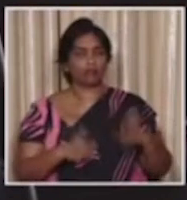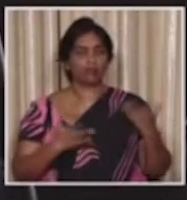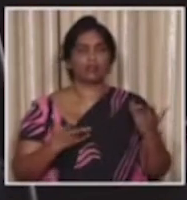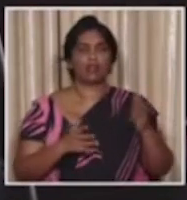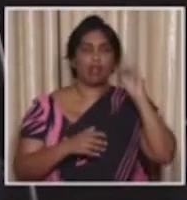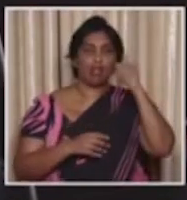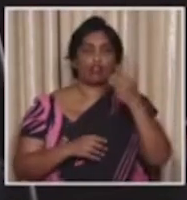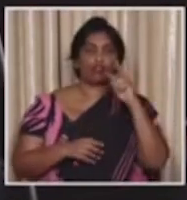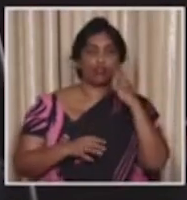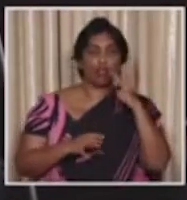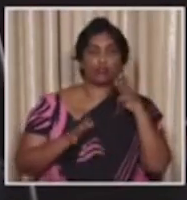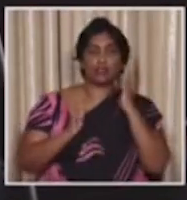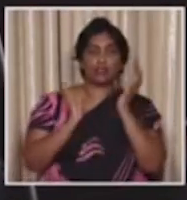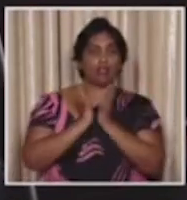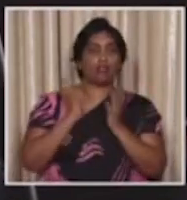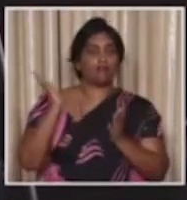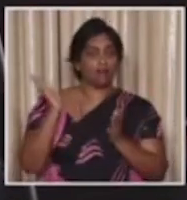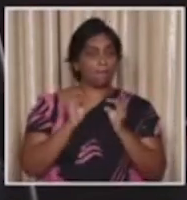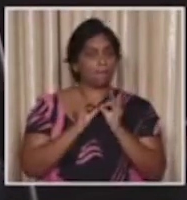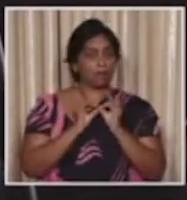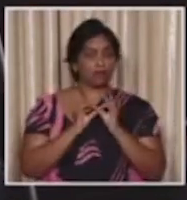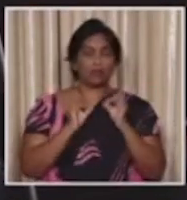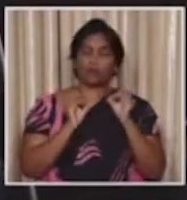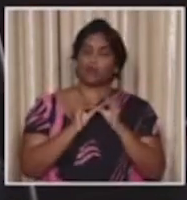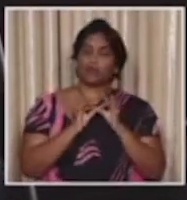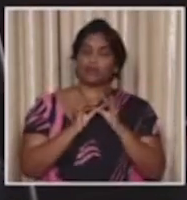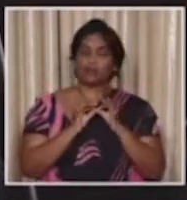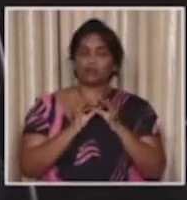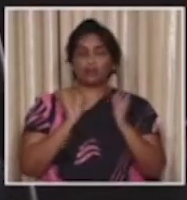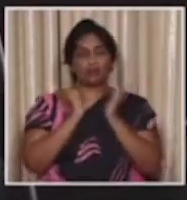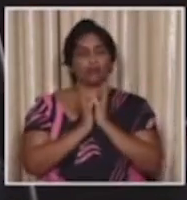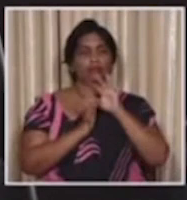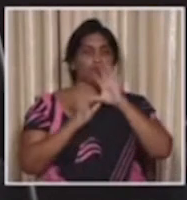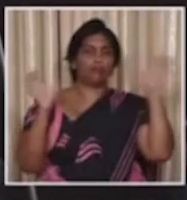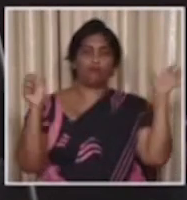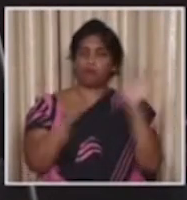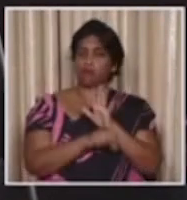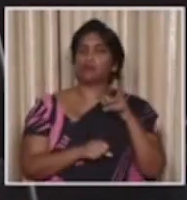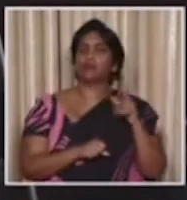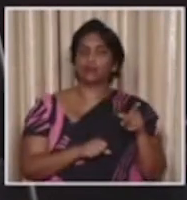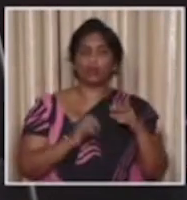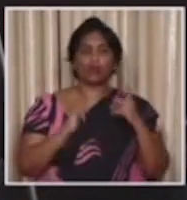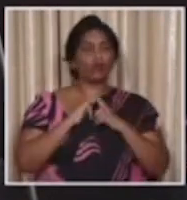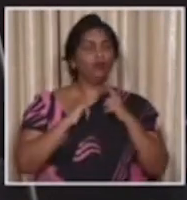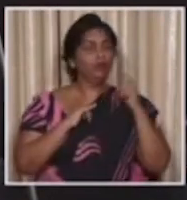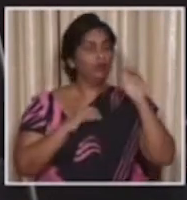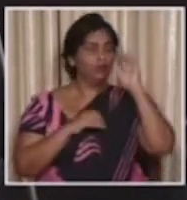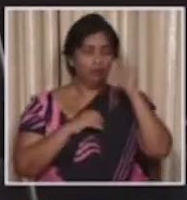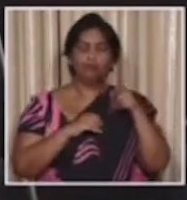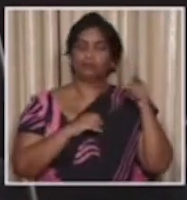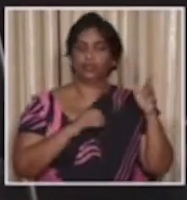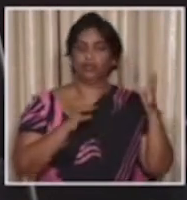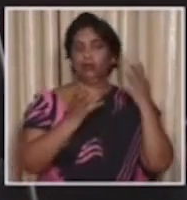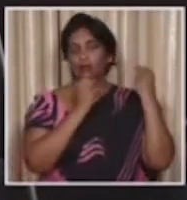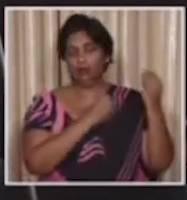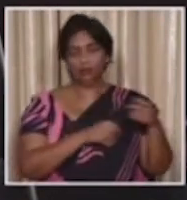අලි 3-400ක් ඉන්නවා. බූන්දලින් අලි බූන්දල වනජීවකයේ පිළිලා ඉතිරිලා තියෙන. එතකොට උඩවල ඉන්න අලි ටික එතන